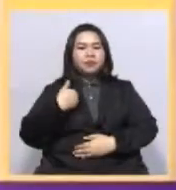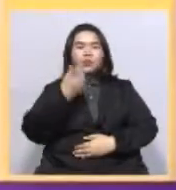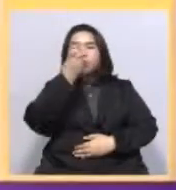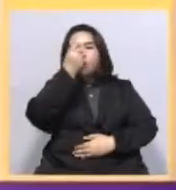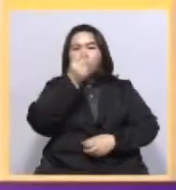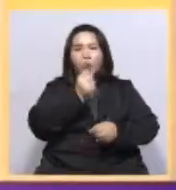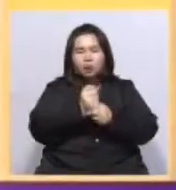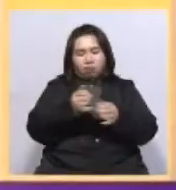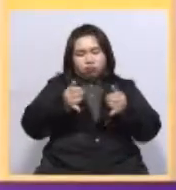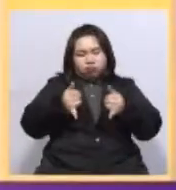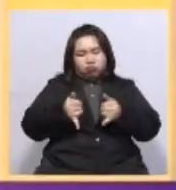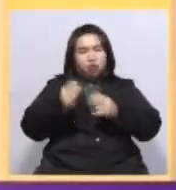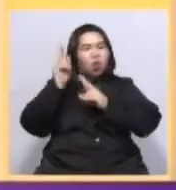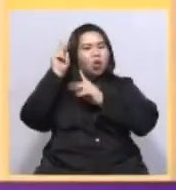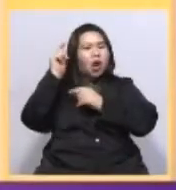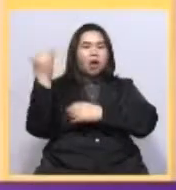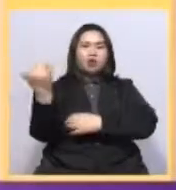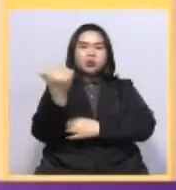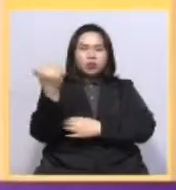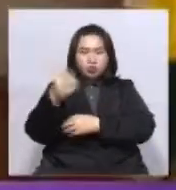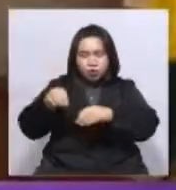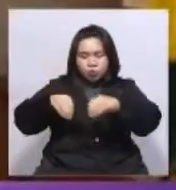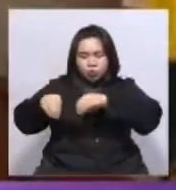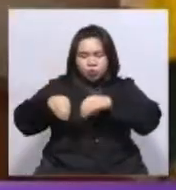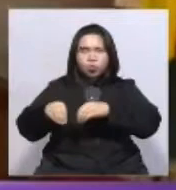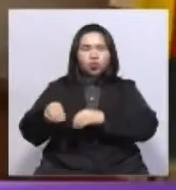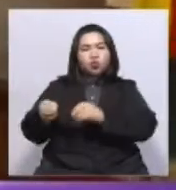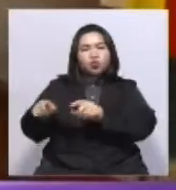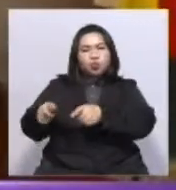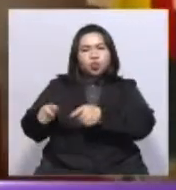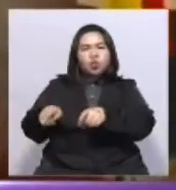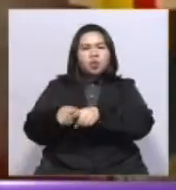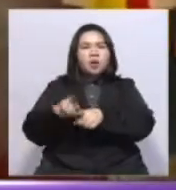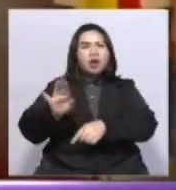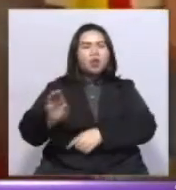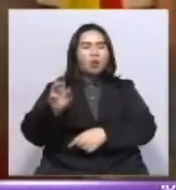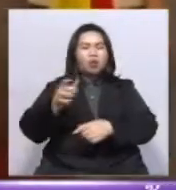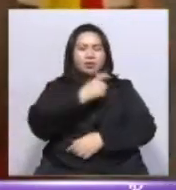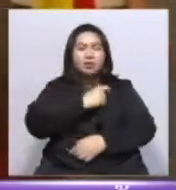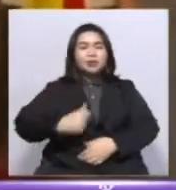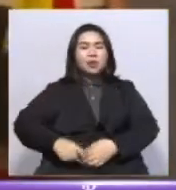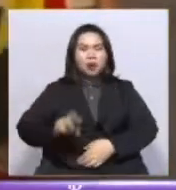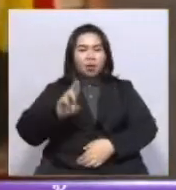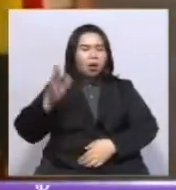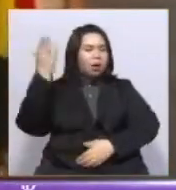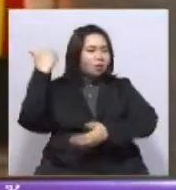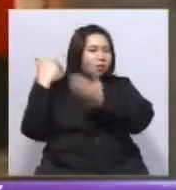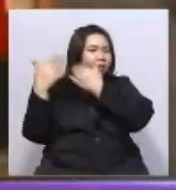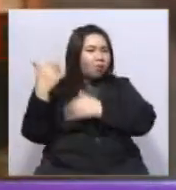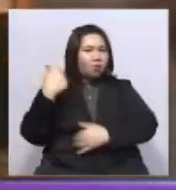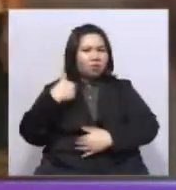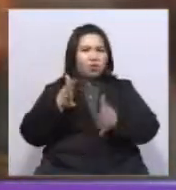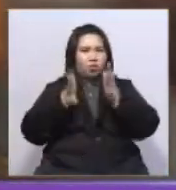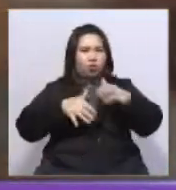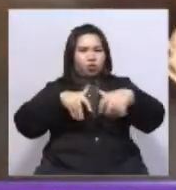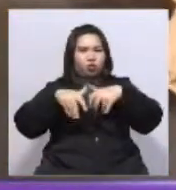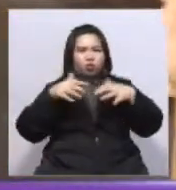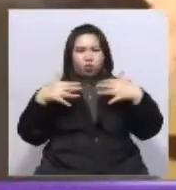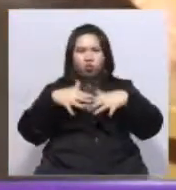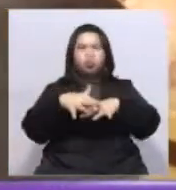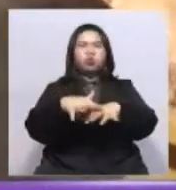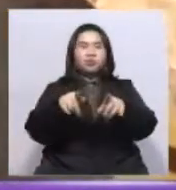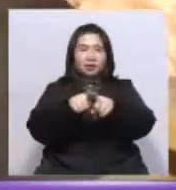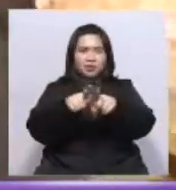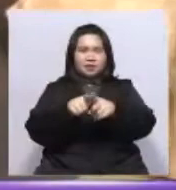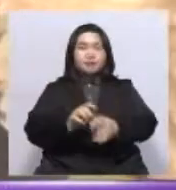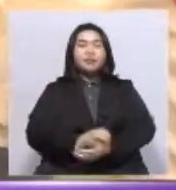องส่งให้ลองจัดรายการโทรทัศน์และวิทยุแบบในสมัยรัชกาลที่5ด้วยซึ่งก็สร้างความคึกคักให้กับประชาชนได้ไม่น้อยเลยค่